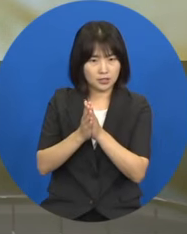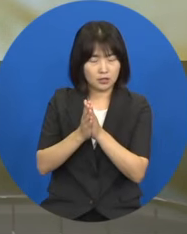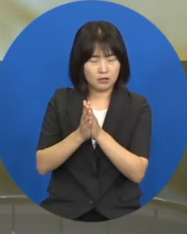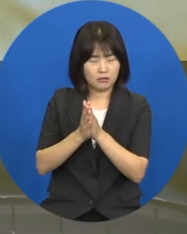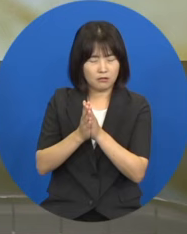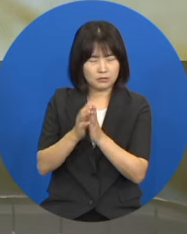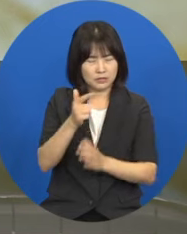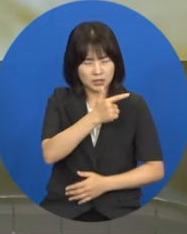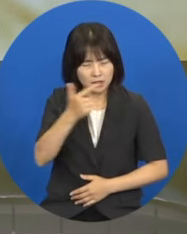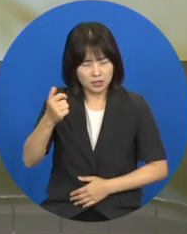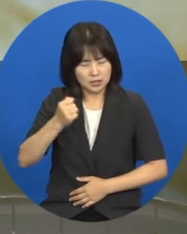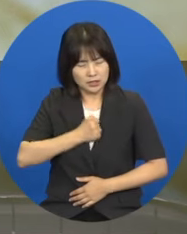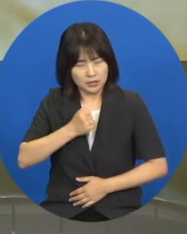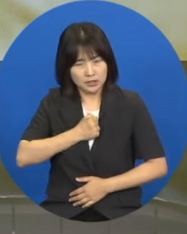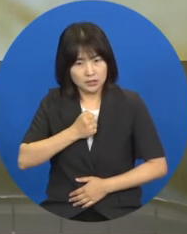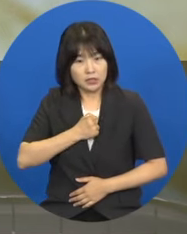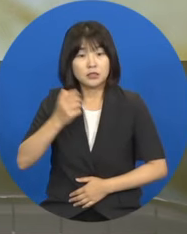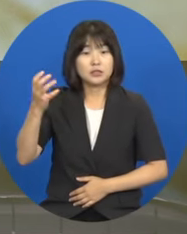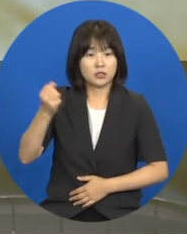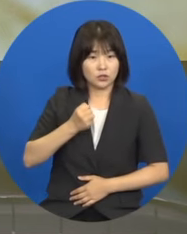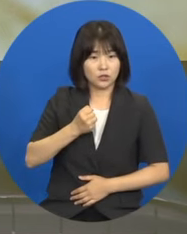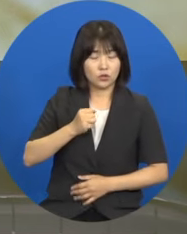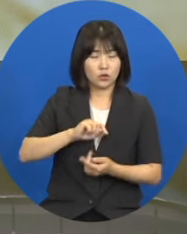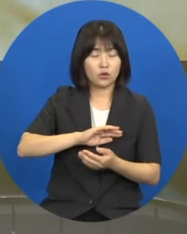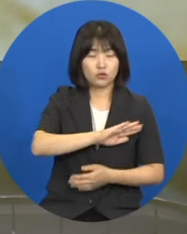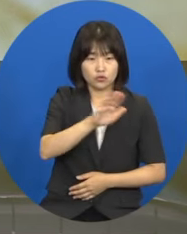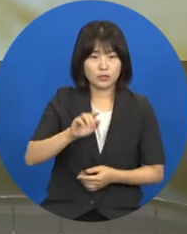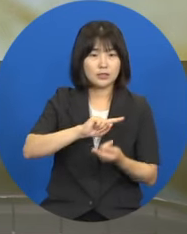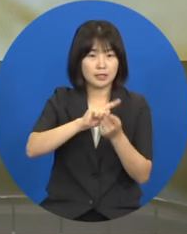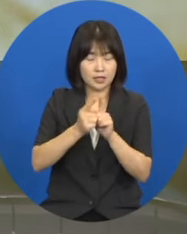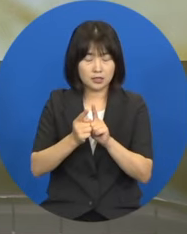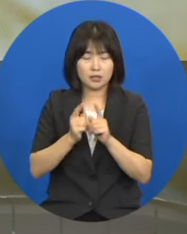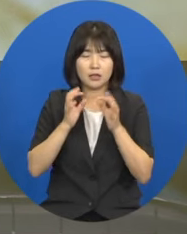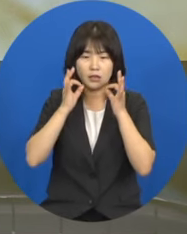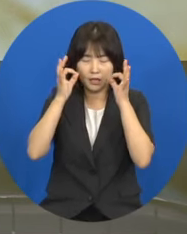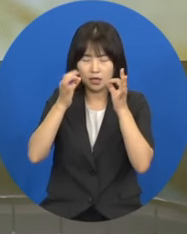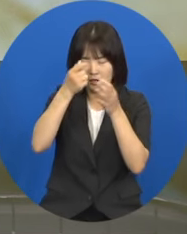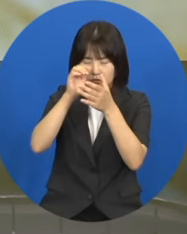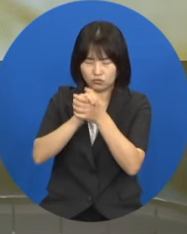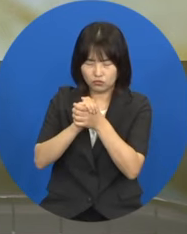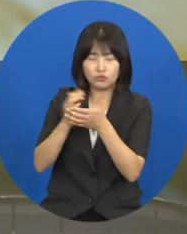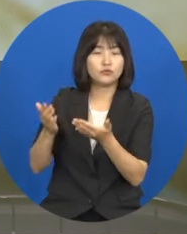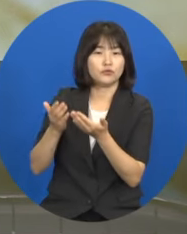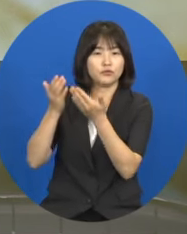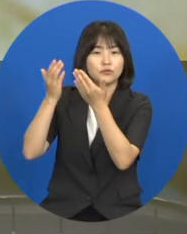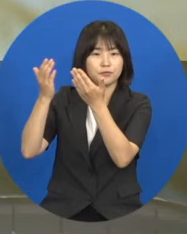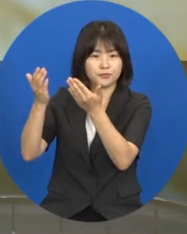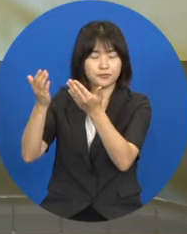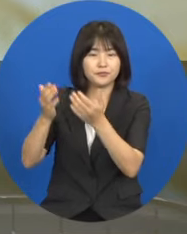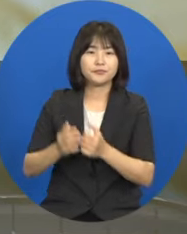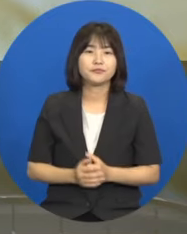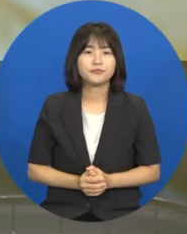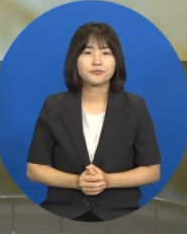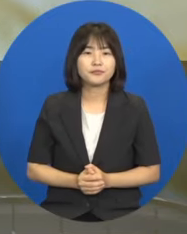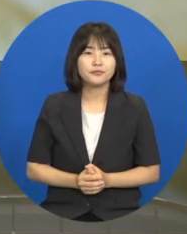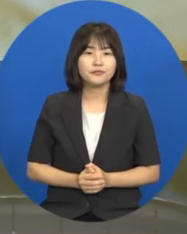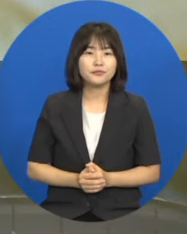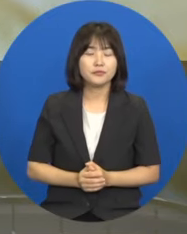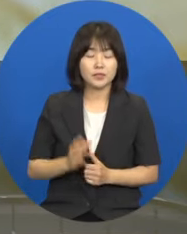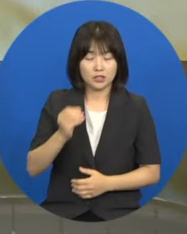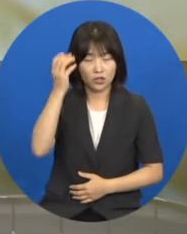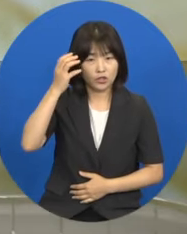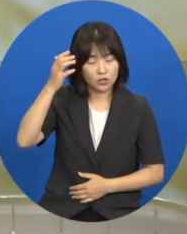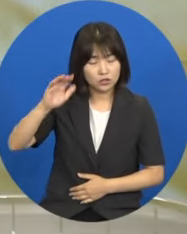친히 간구하여 주십니다. 여러분, 성령께서